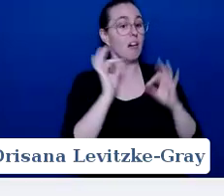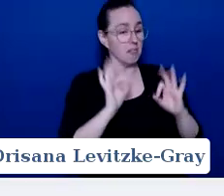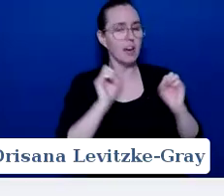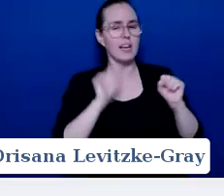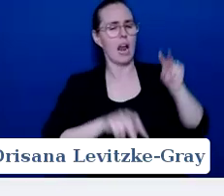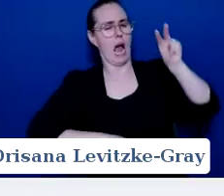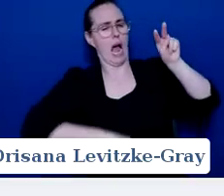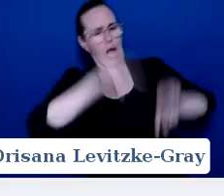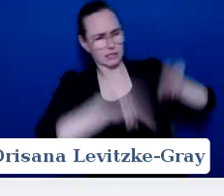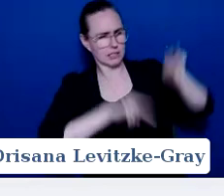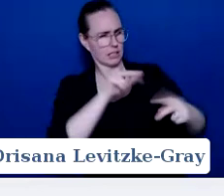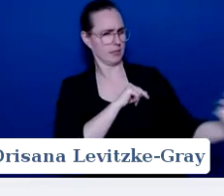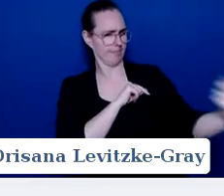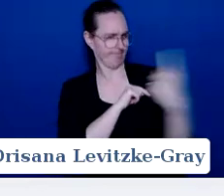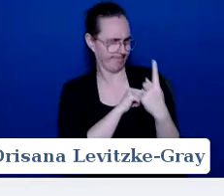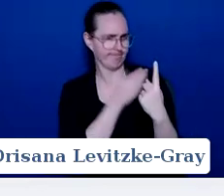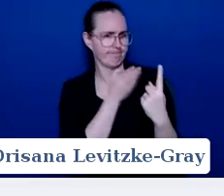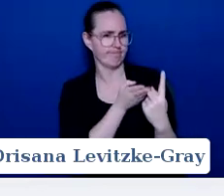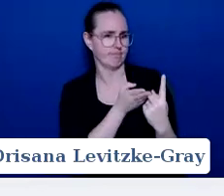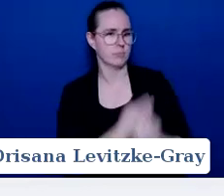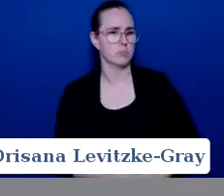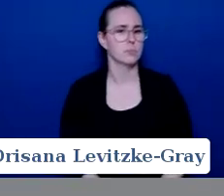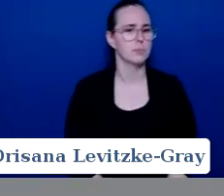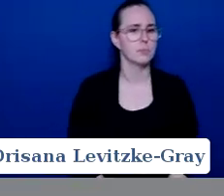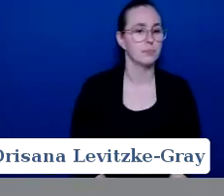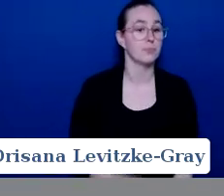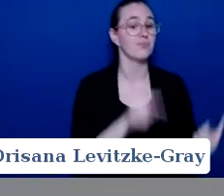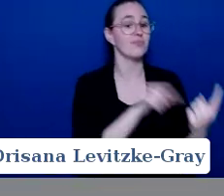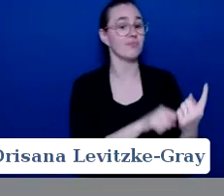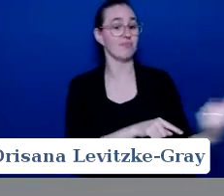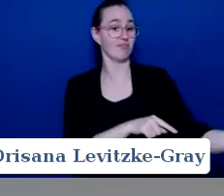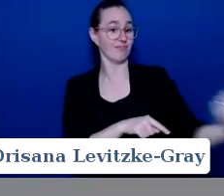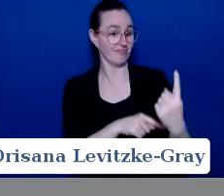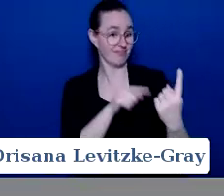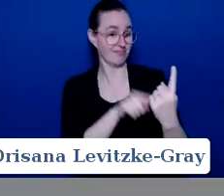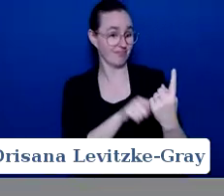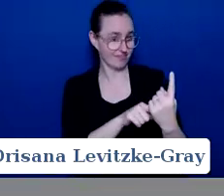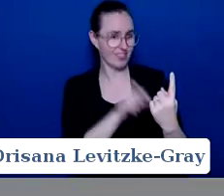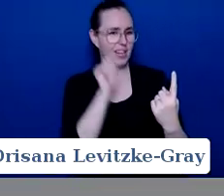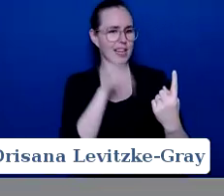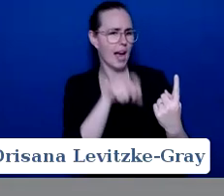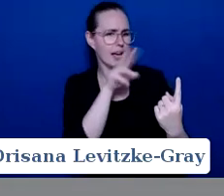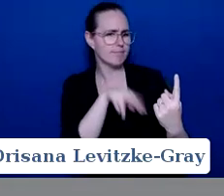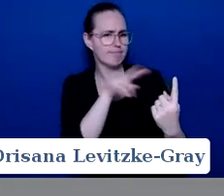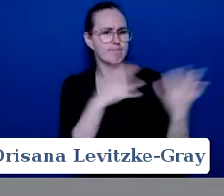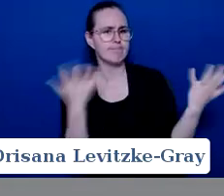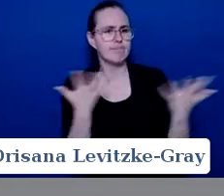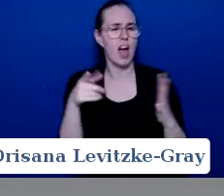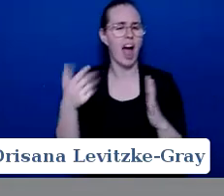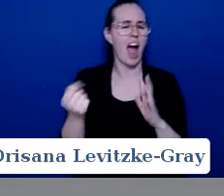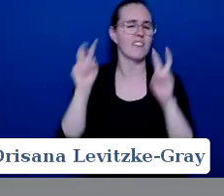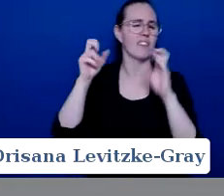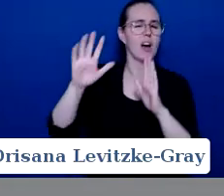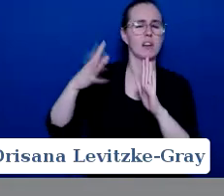assessment. Կարողանում են ուսումնասիրել ամփոփագիրը, իրականացնել գնահատում։ Տվյալներն ամփոփում են անձի ֆունկցիոնալության գնահատման բանաձևի հիմքով,